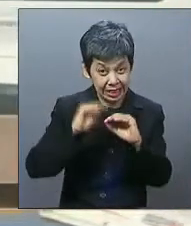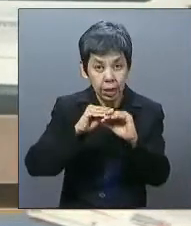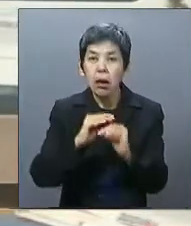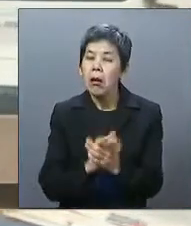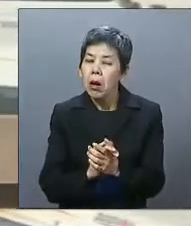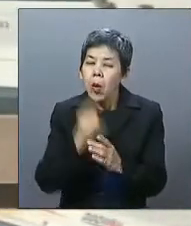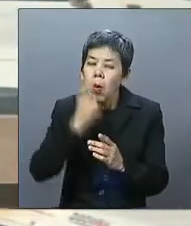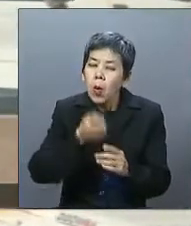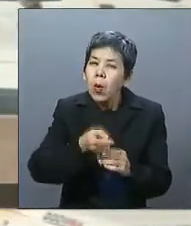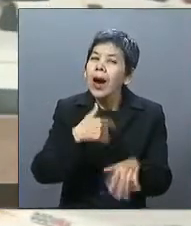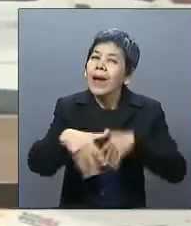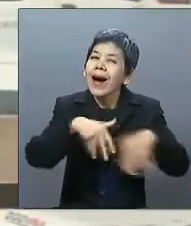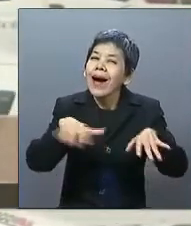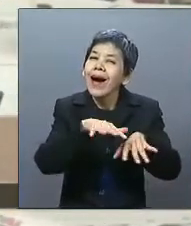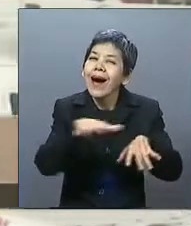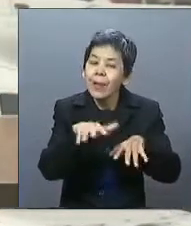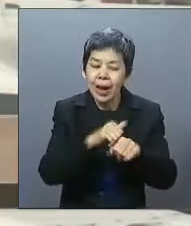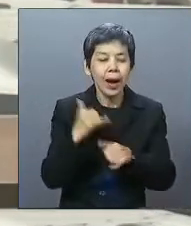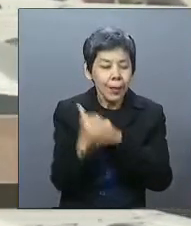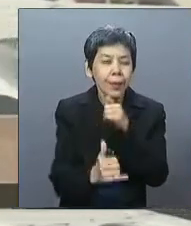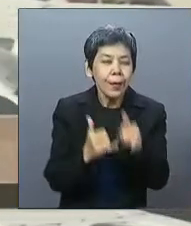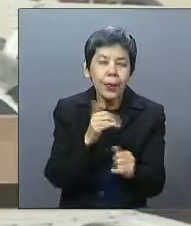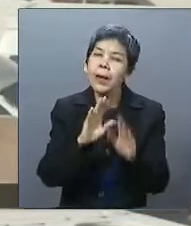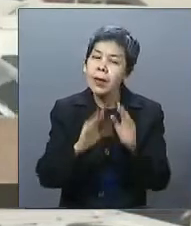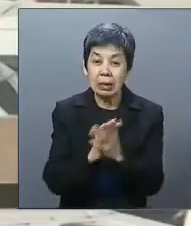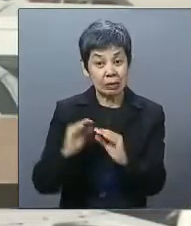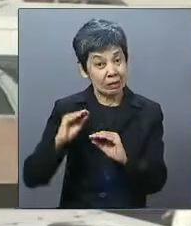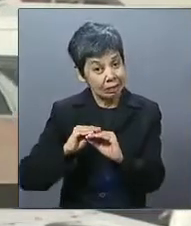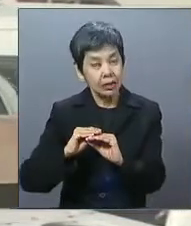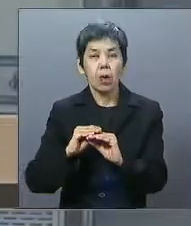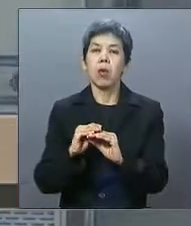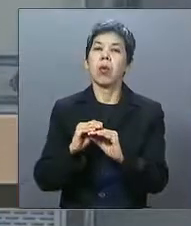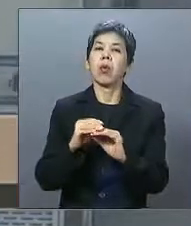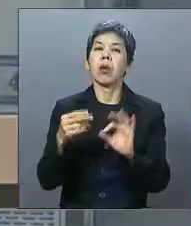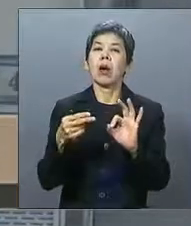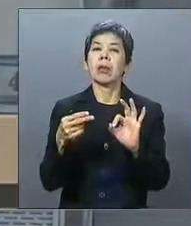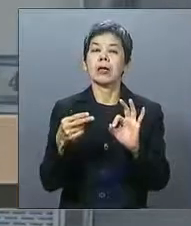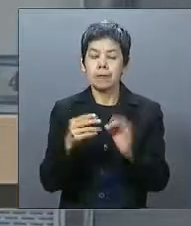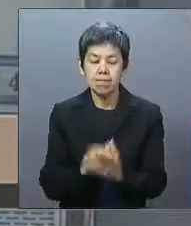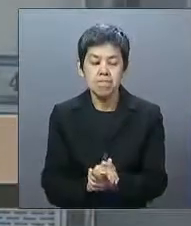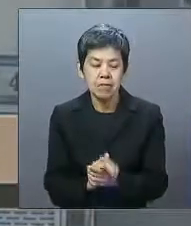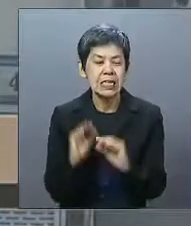กตินะครับไม่ใช่ช่วงเทศกาลอยู่ที่ 90,000 กว่าคนนะครับหรือว่